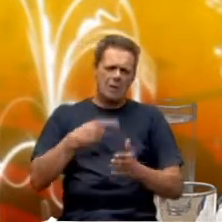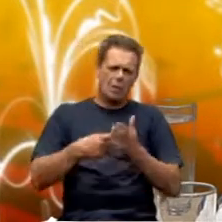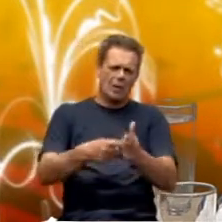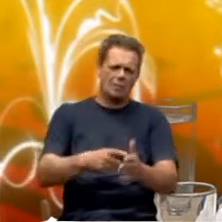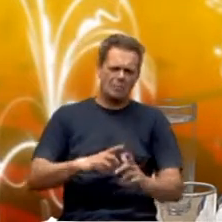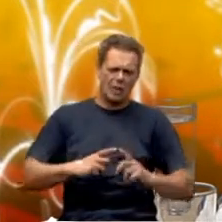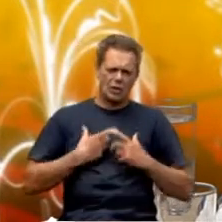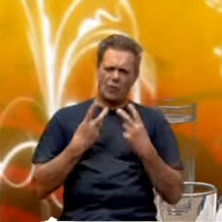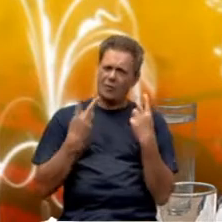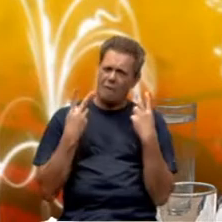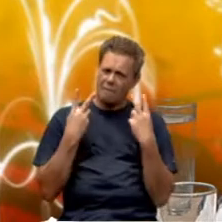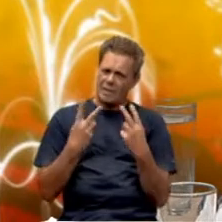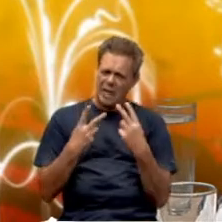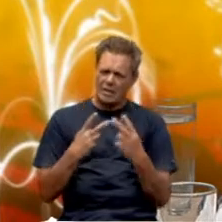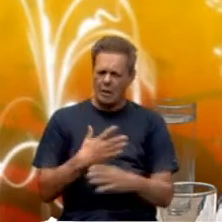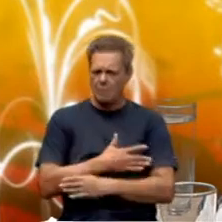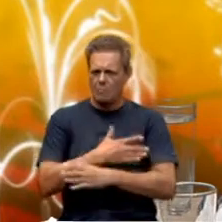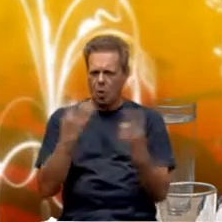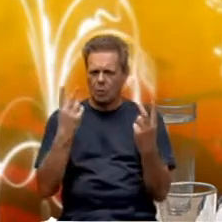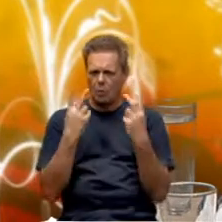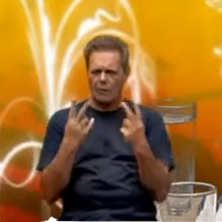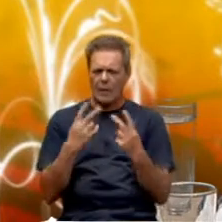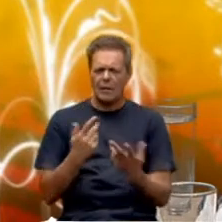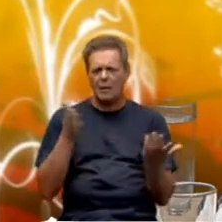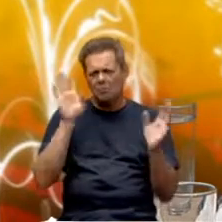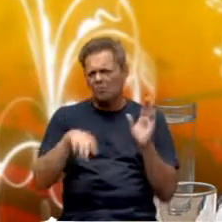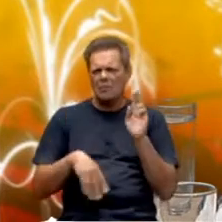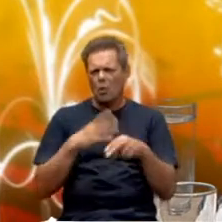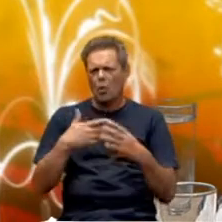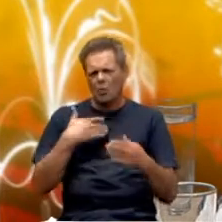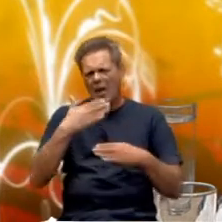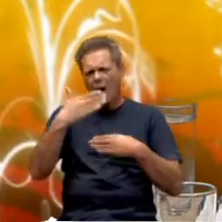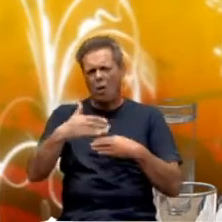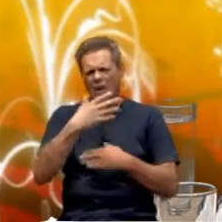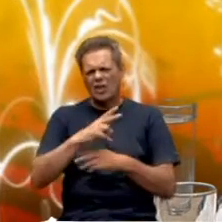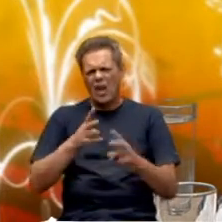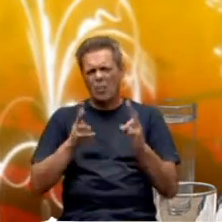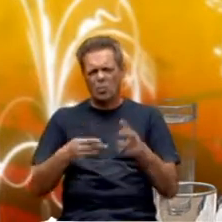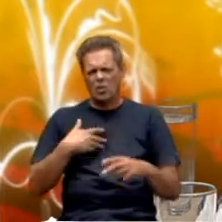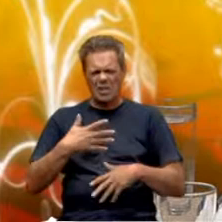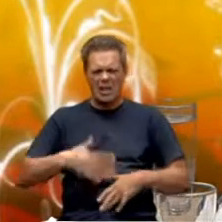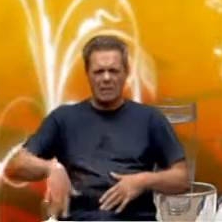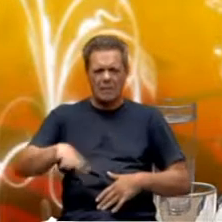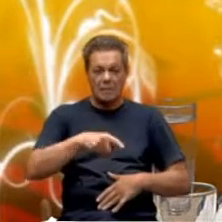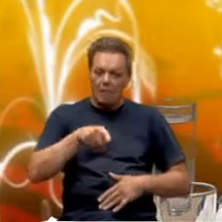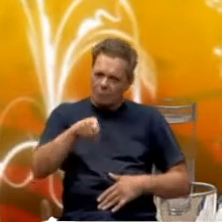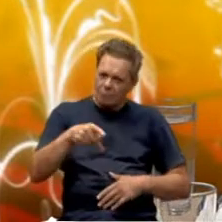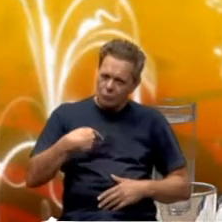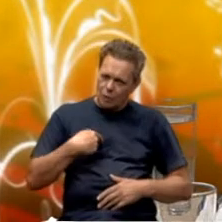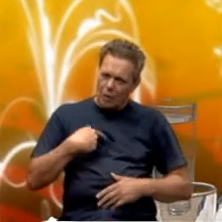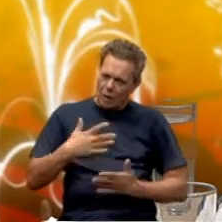je život vrijedan, ogromno vrijedan i koliko god da je ograničena mogućnost nama svima, to je onda naš